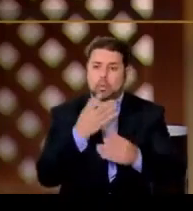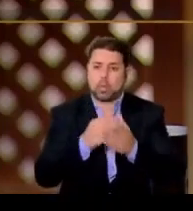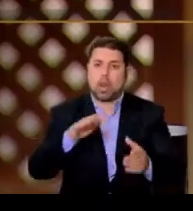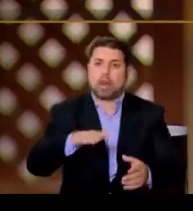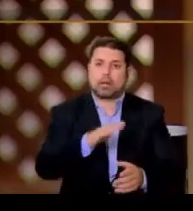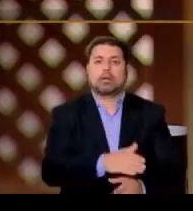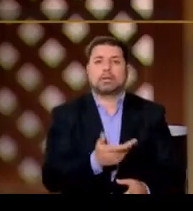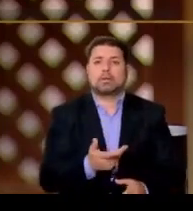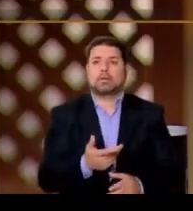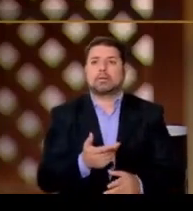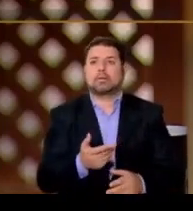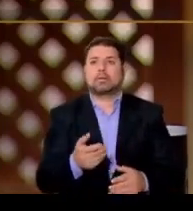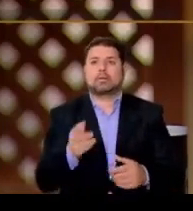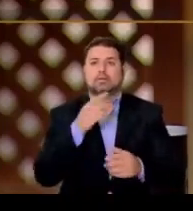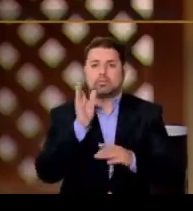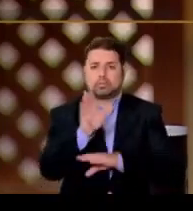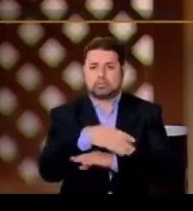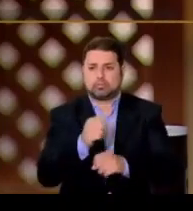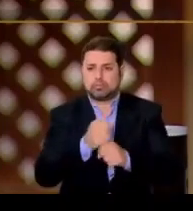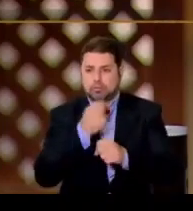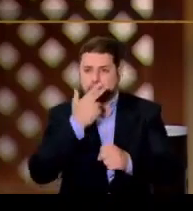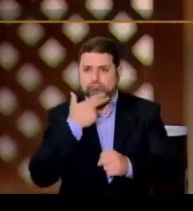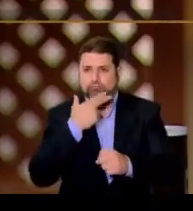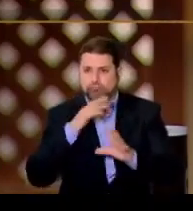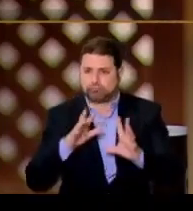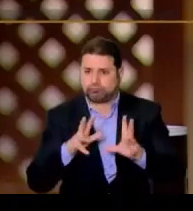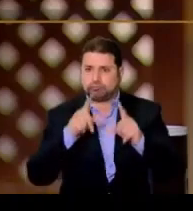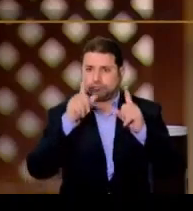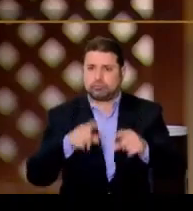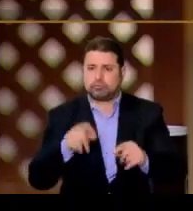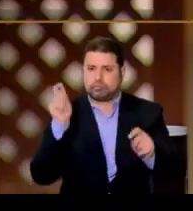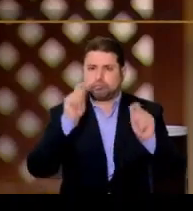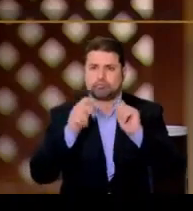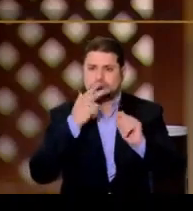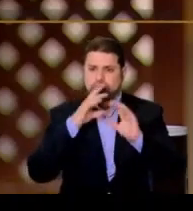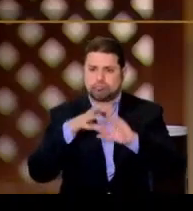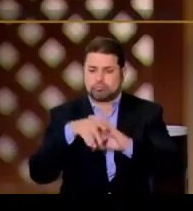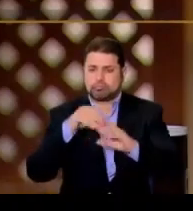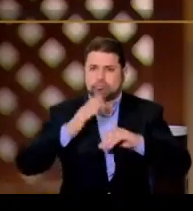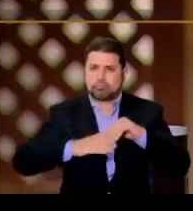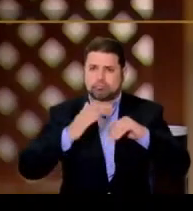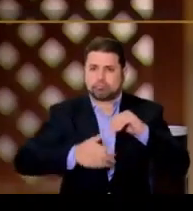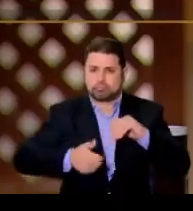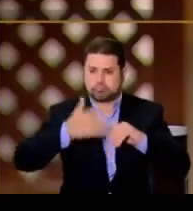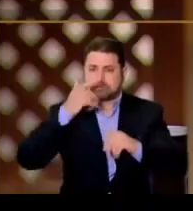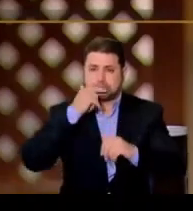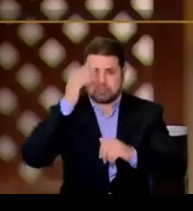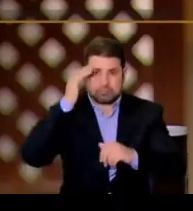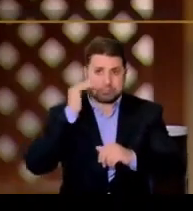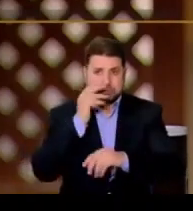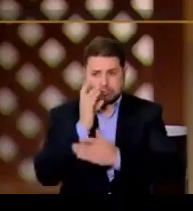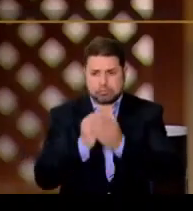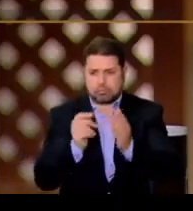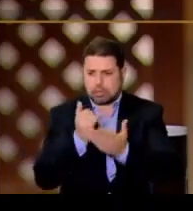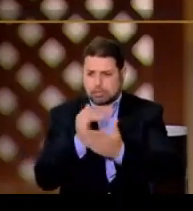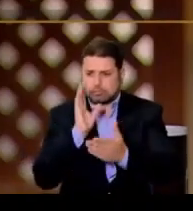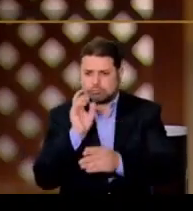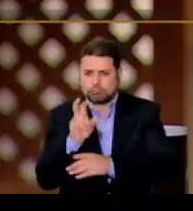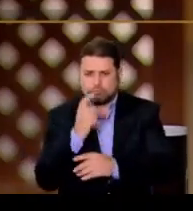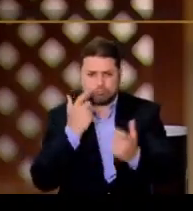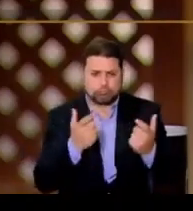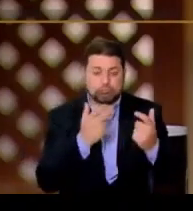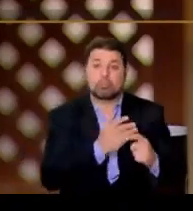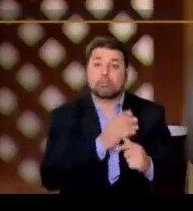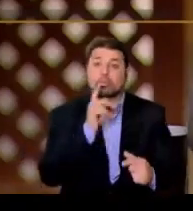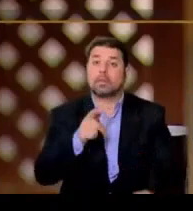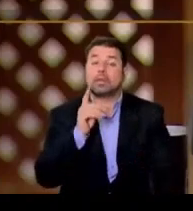اولادها وعلى نظامهم وعلى نظافتهم وعلى صيانتهم وعلى تربيتهم وعلى متابع واجباتهم يا